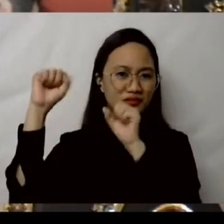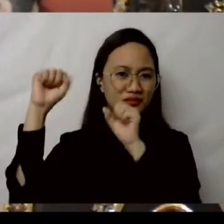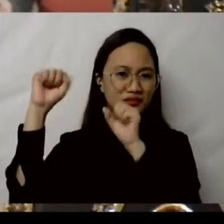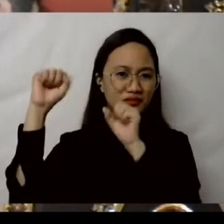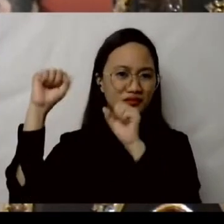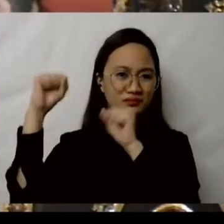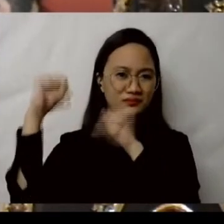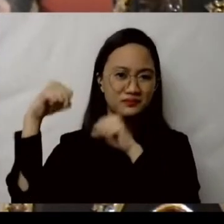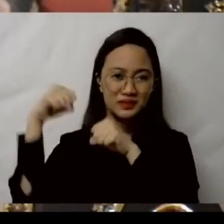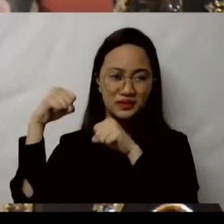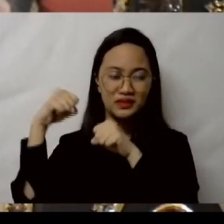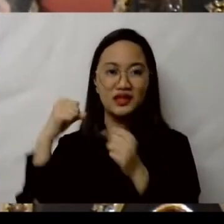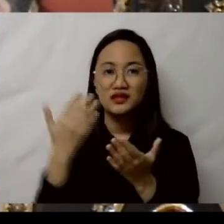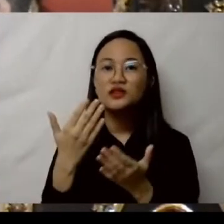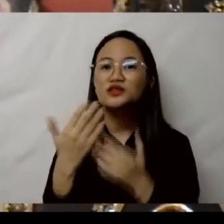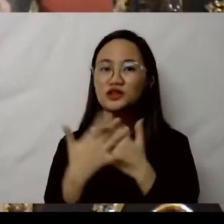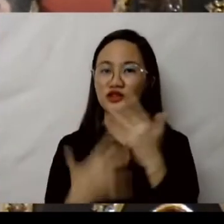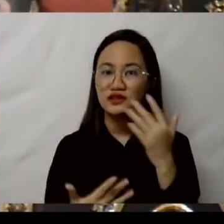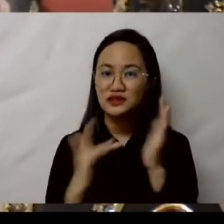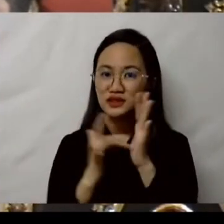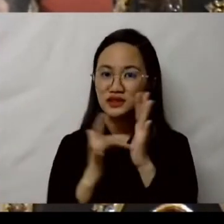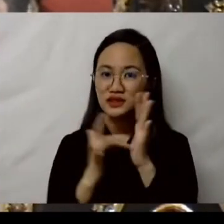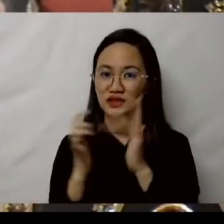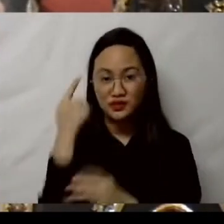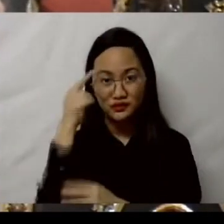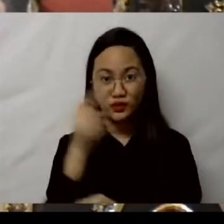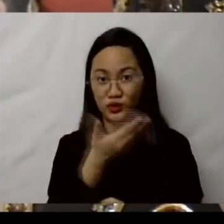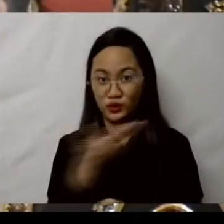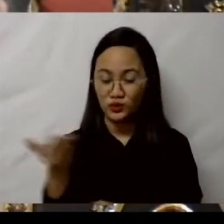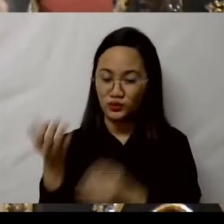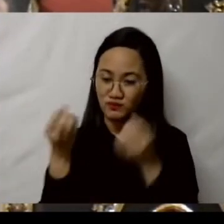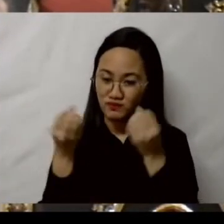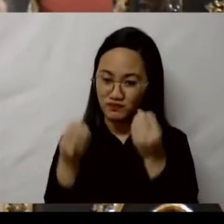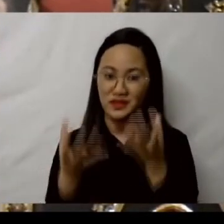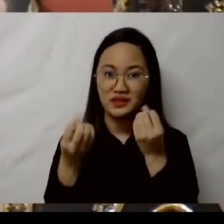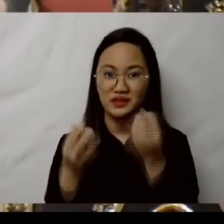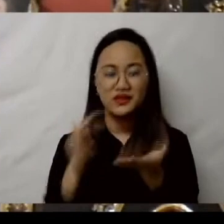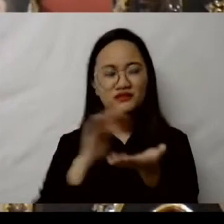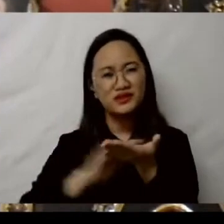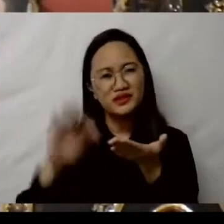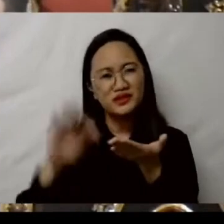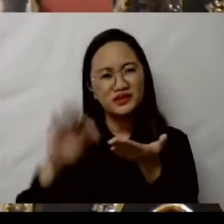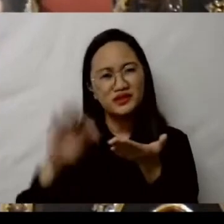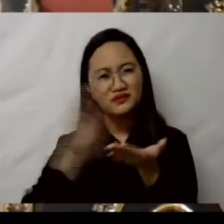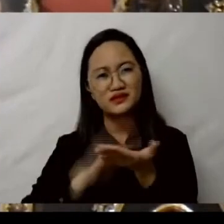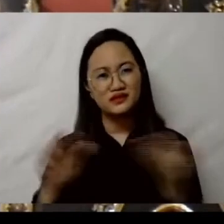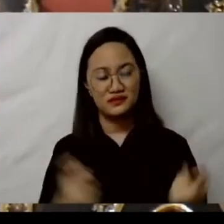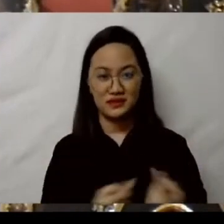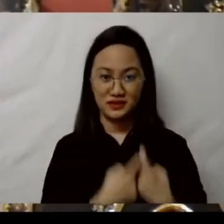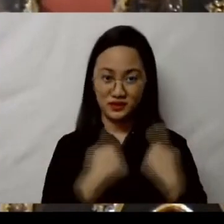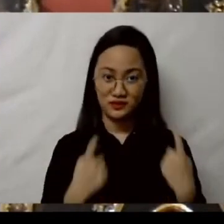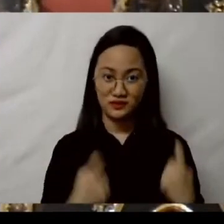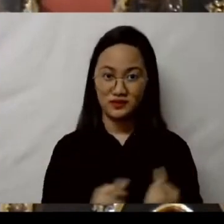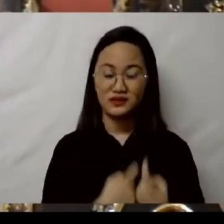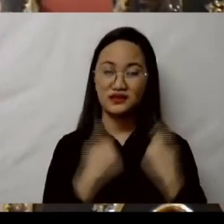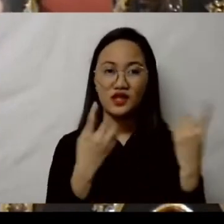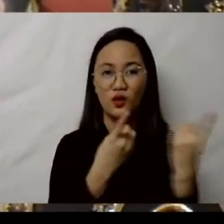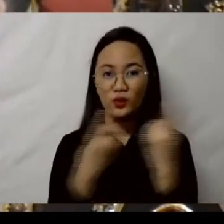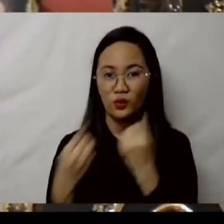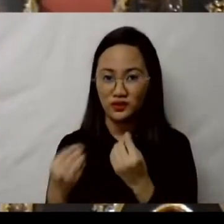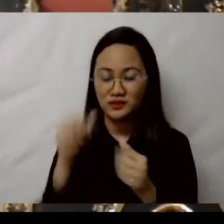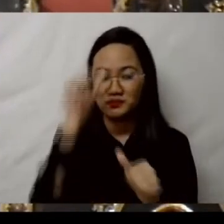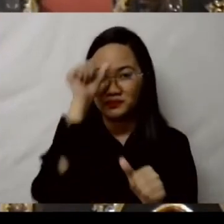dugo na ibubuhos para sa inyo at para sa lahat sa ikapagpapatawad ng mga kasalanan. Gawin ninyo ito